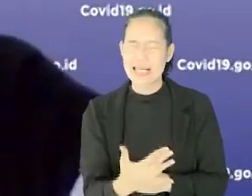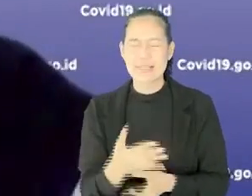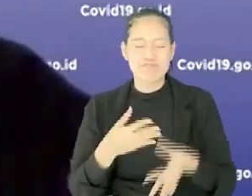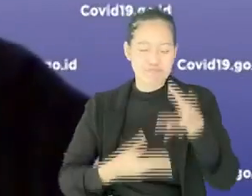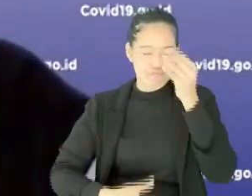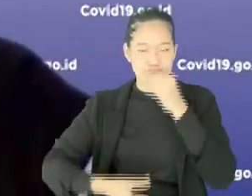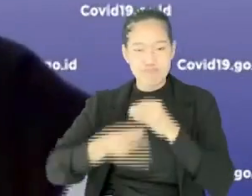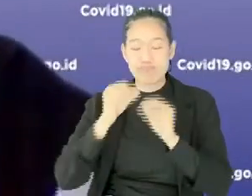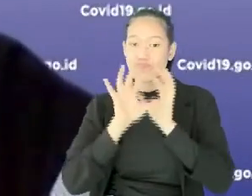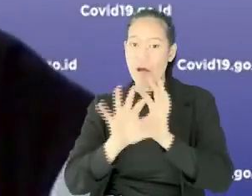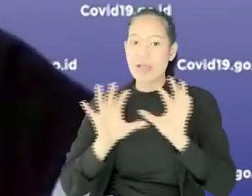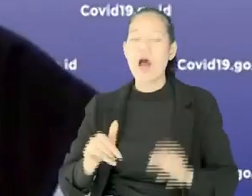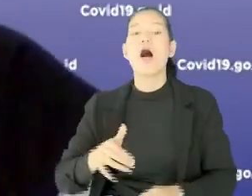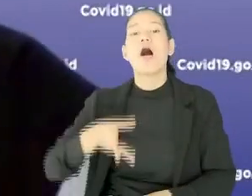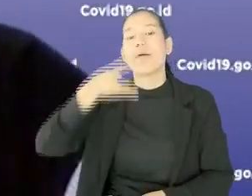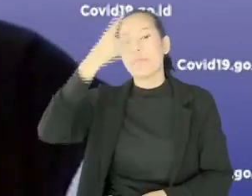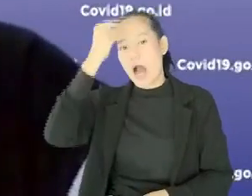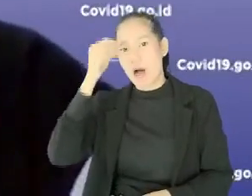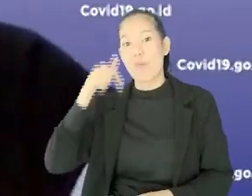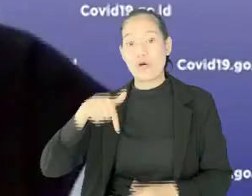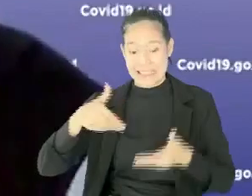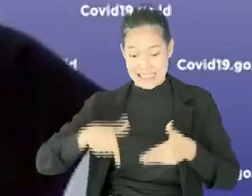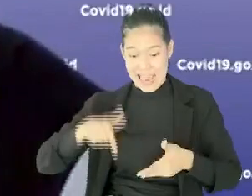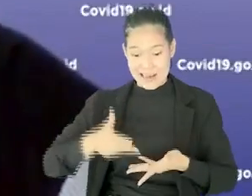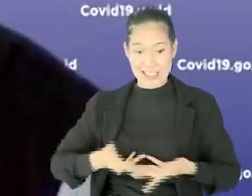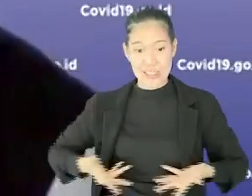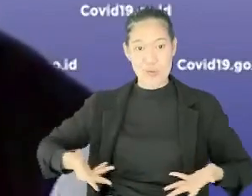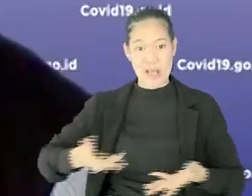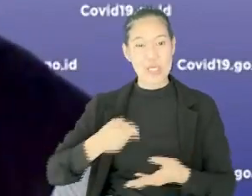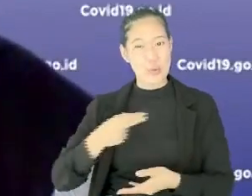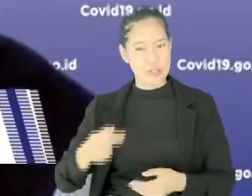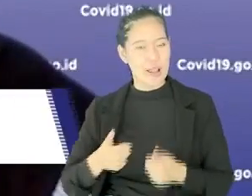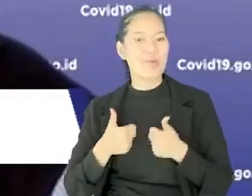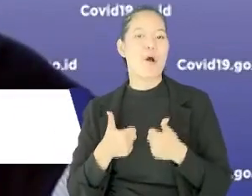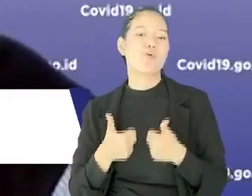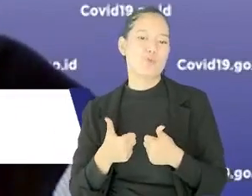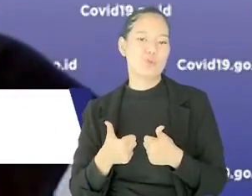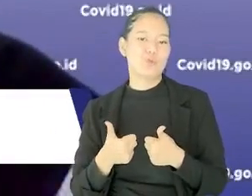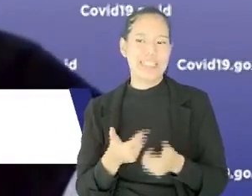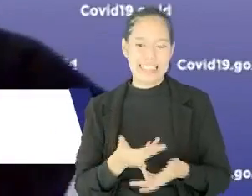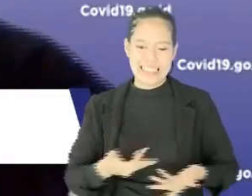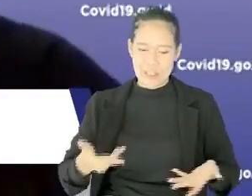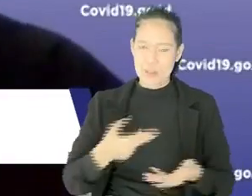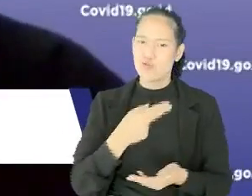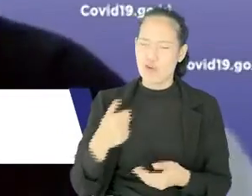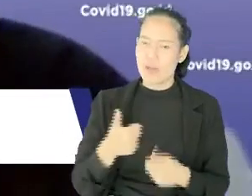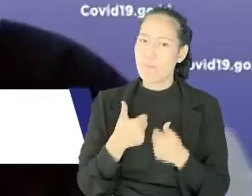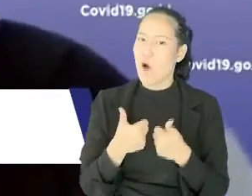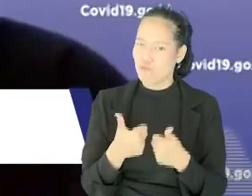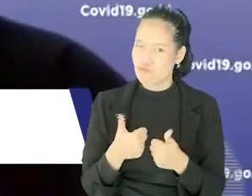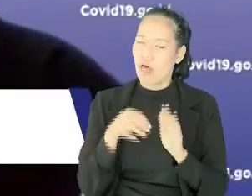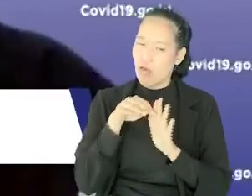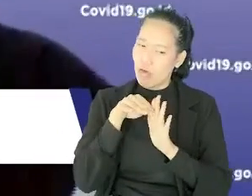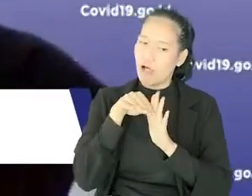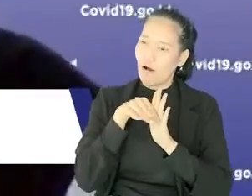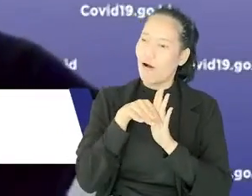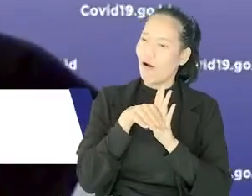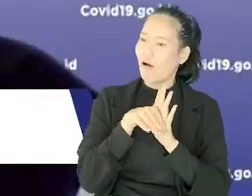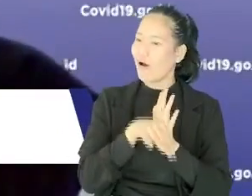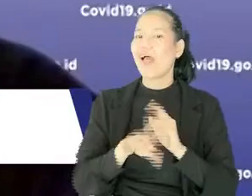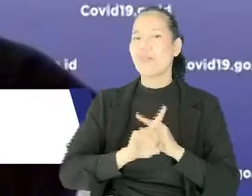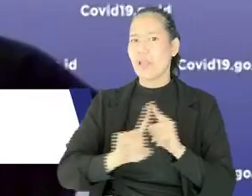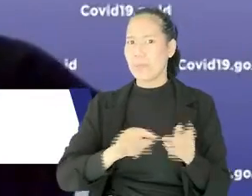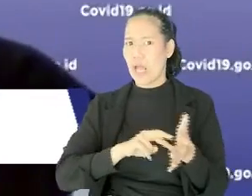belajar nyata mengerti bahwa posisi sekarang Indonesia lagi bagus-bagusnya sebetulnya ya Kita Masih turun-turun Terus